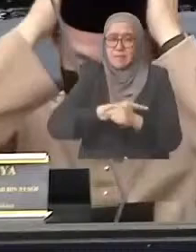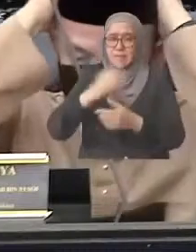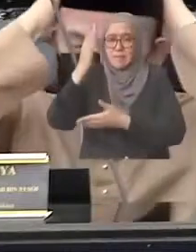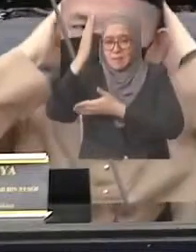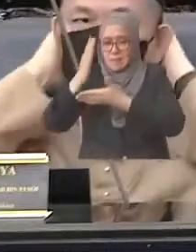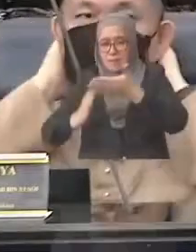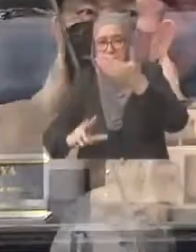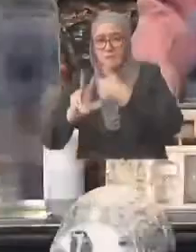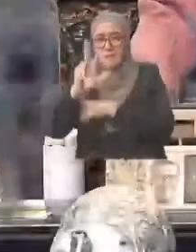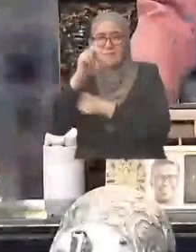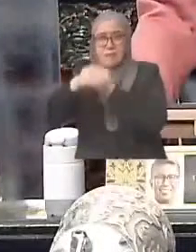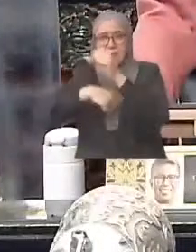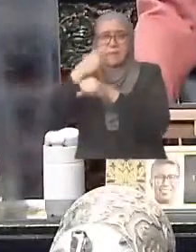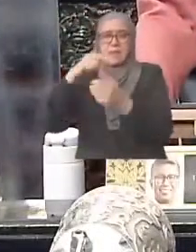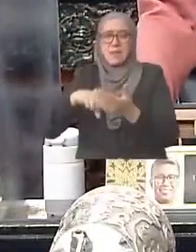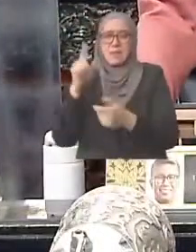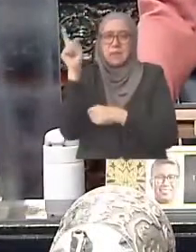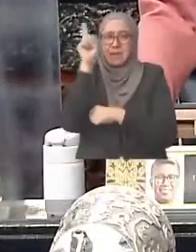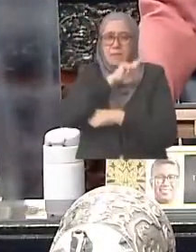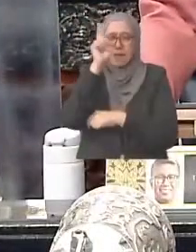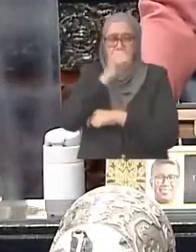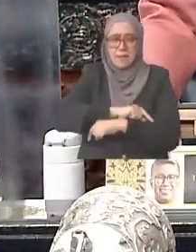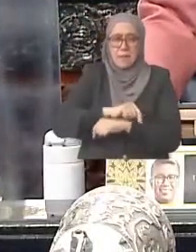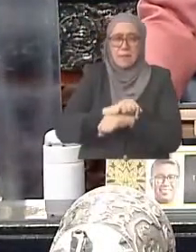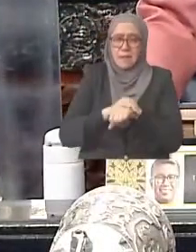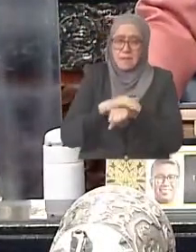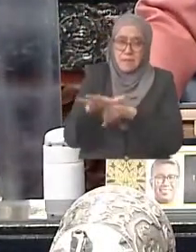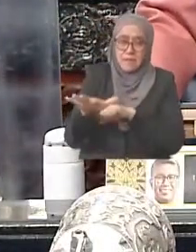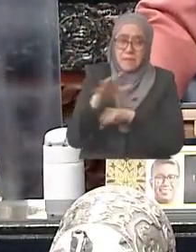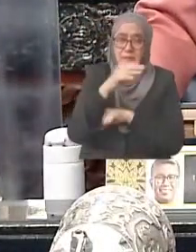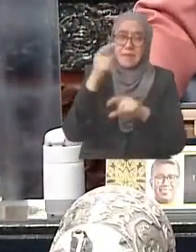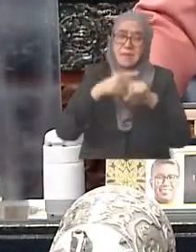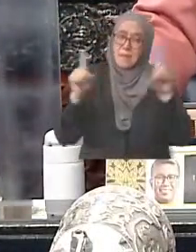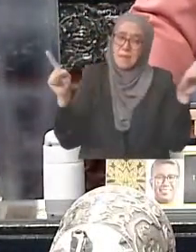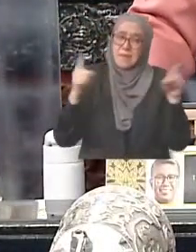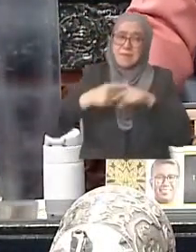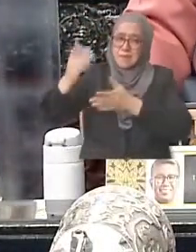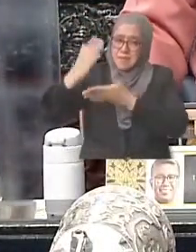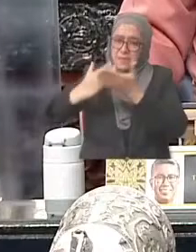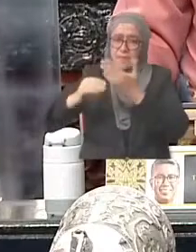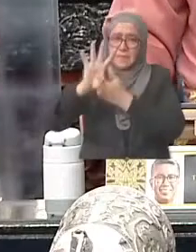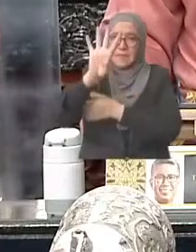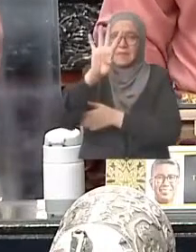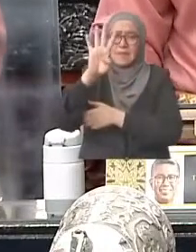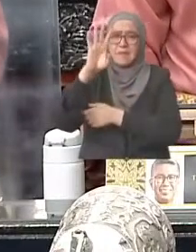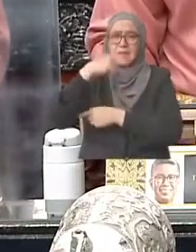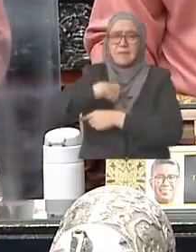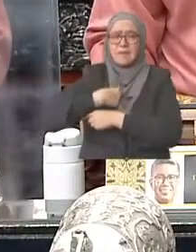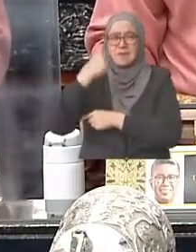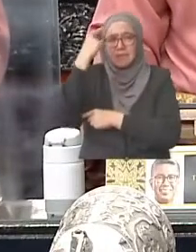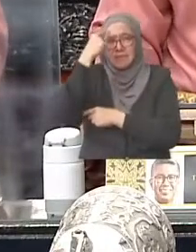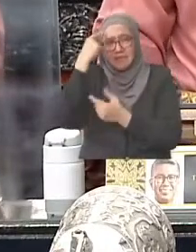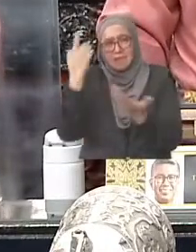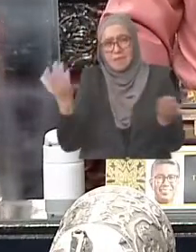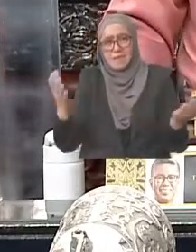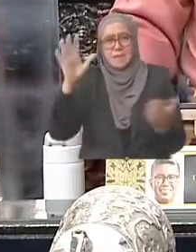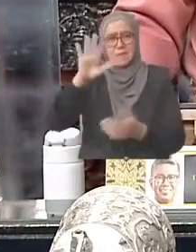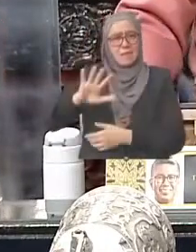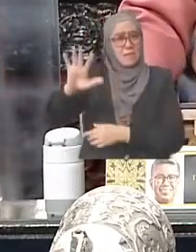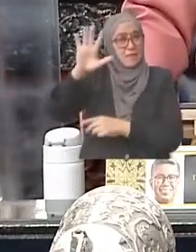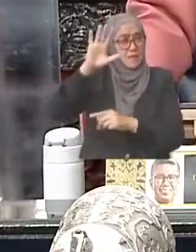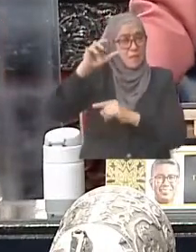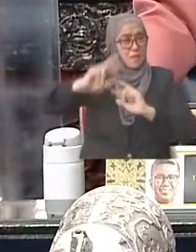ekoran piket piket tiga namun suku ke-4 dijangka akan memilih siapa bilang hampir semua Negeri beralih ke pasar